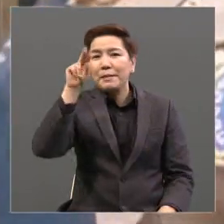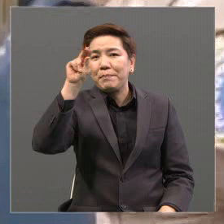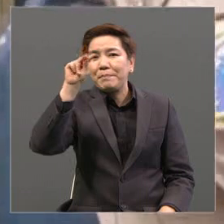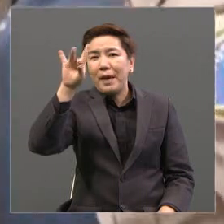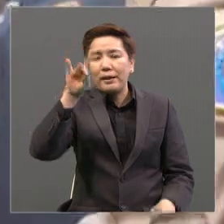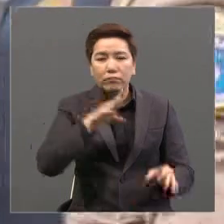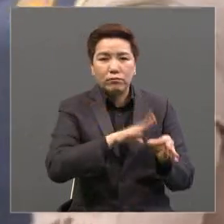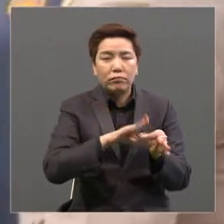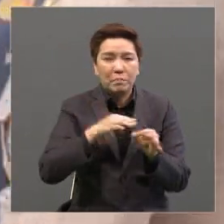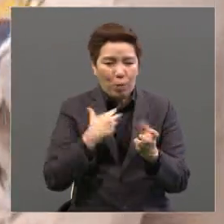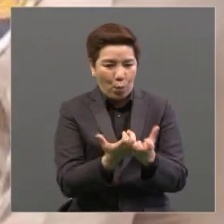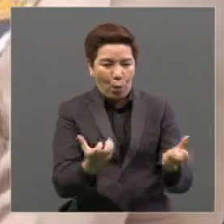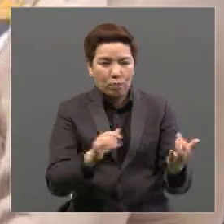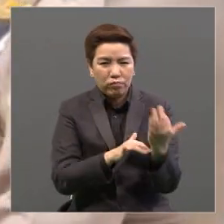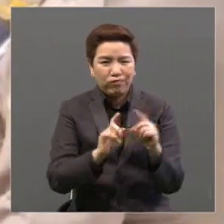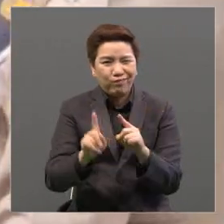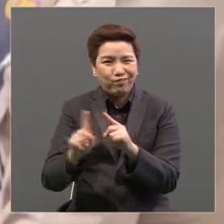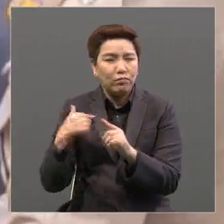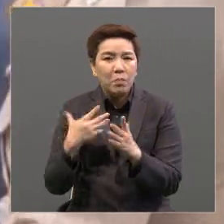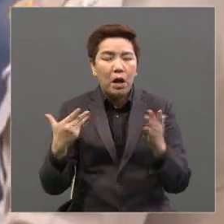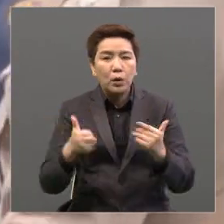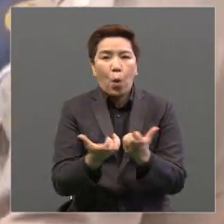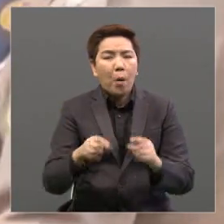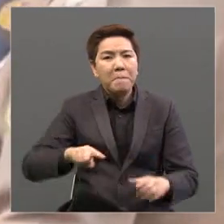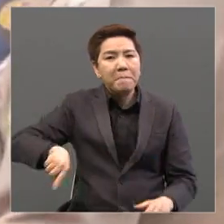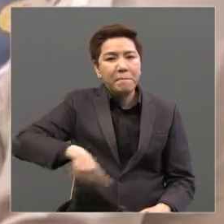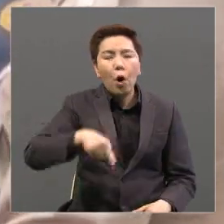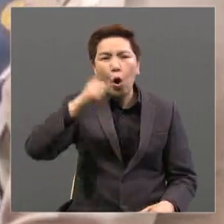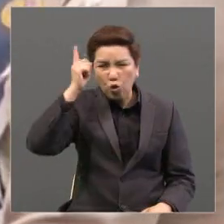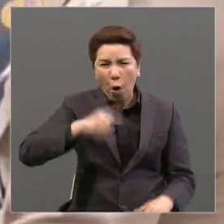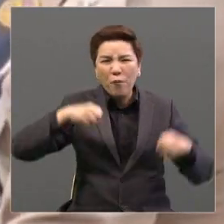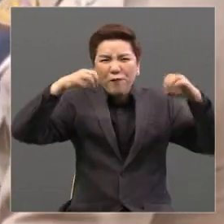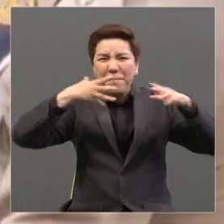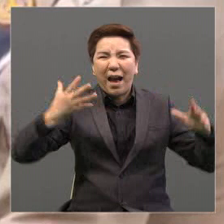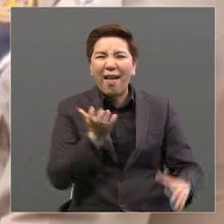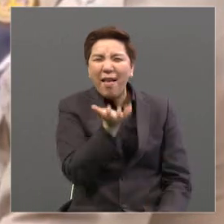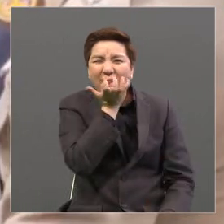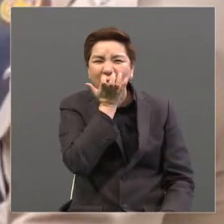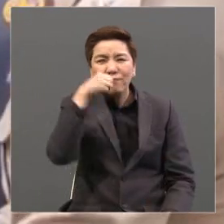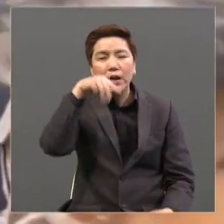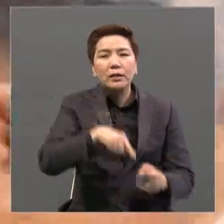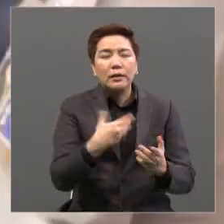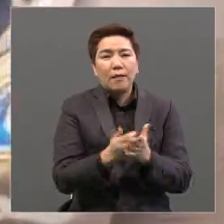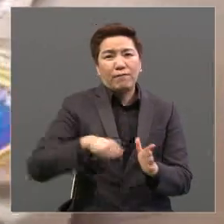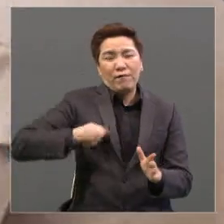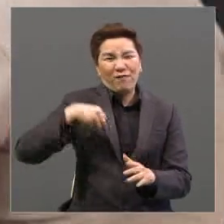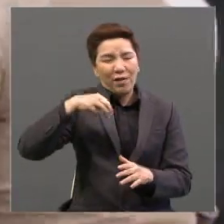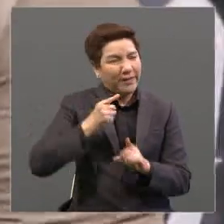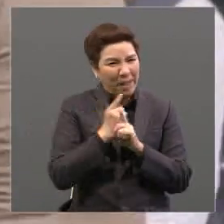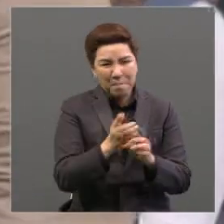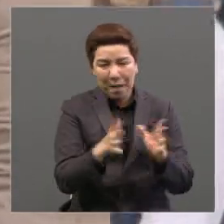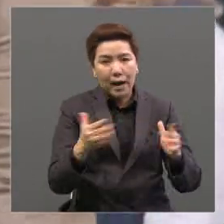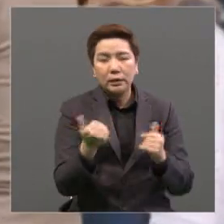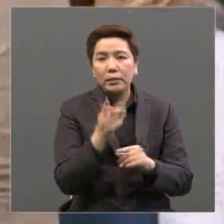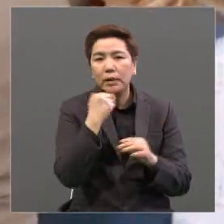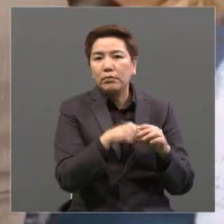อุปกรณ์อื่นๆกว่า 12รายการซึ่งปกติแล้วเนี่ยอุปกรณ์ลักษณะนี้จะต้องใช้ไฟฟ้าเป็นจำนวนมากและค่าไฟก็ต้องสูงตาม